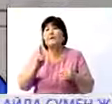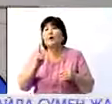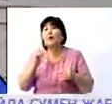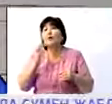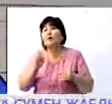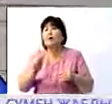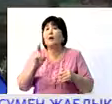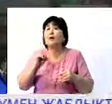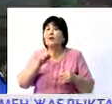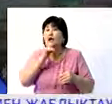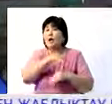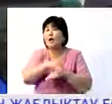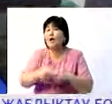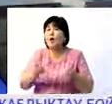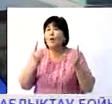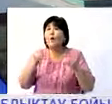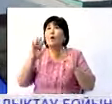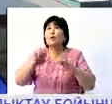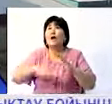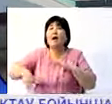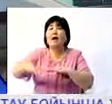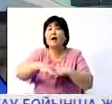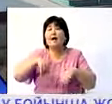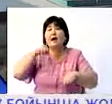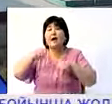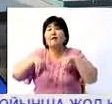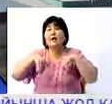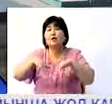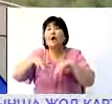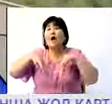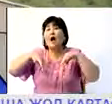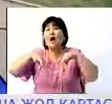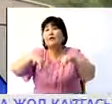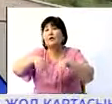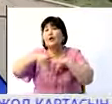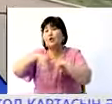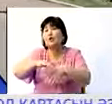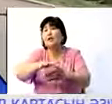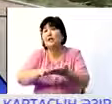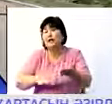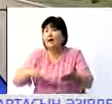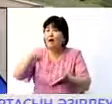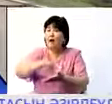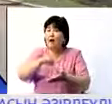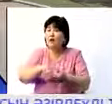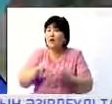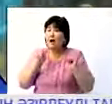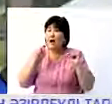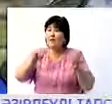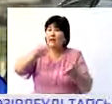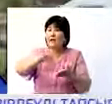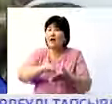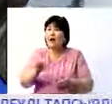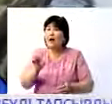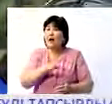ата көшелерінің бойымен орталық алаңға бағытталған велошабандоздардың көшін автокөліктер шеруі жалғады. Қатысушылар адалдықтың нышаны ретінде